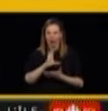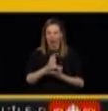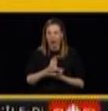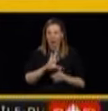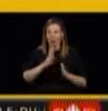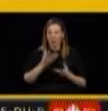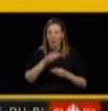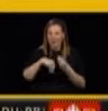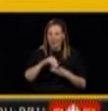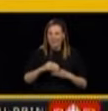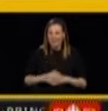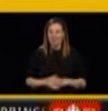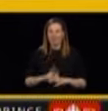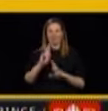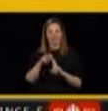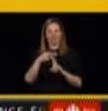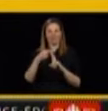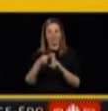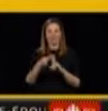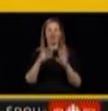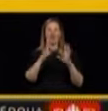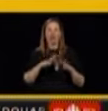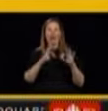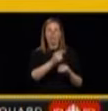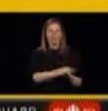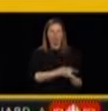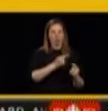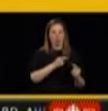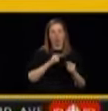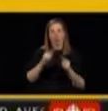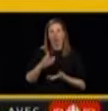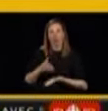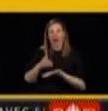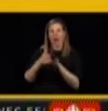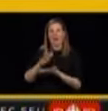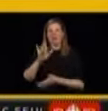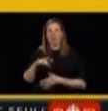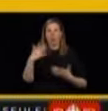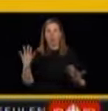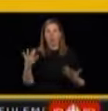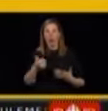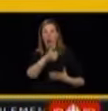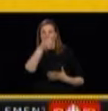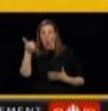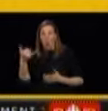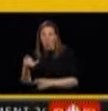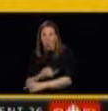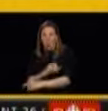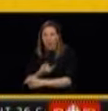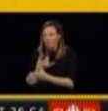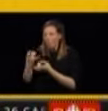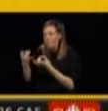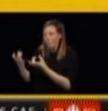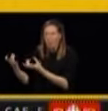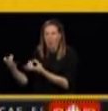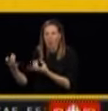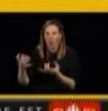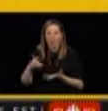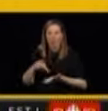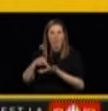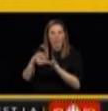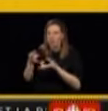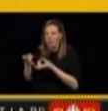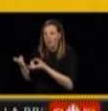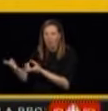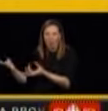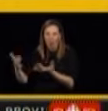qu'on veut, c'est que les médecins viennent donner un coup de main parce qu'on n'est pas capable de trouver assez d'infirmières et de préposés aux bénéficiaires. Donc, on